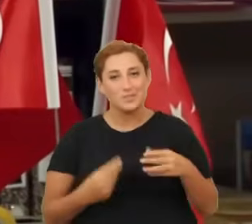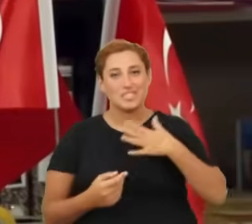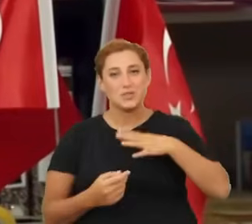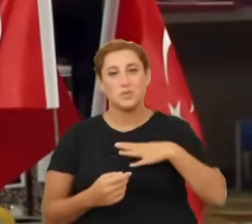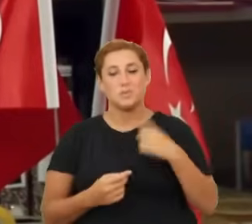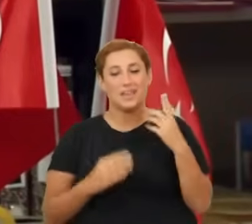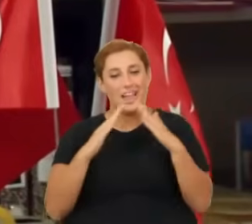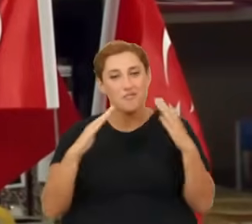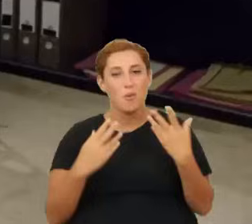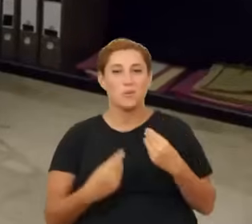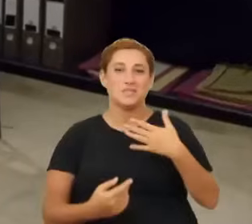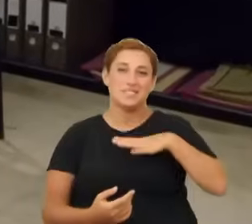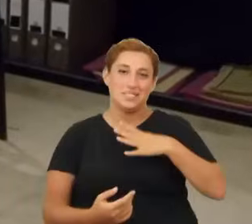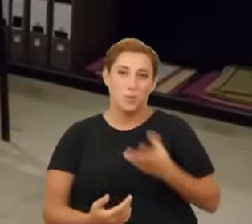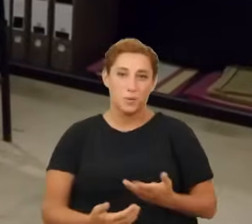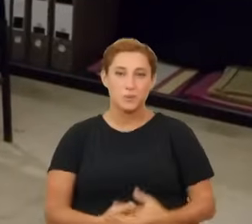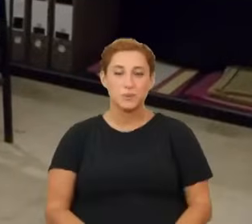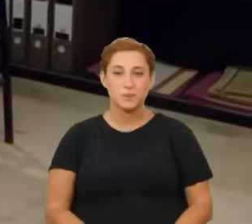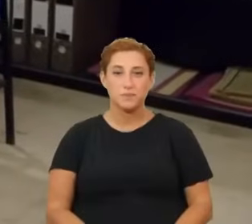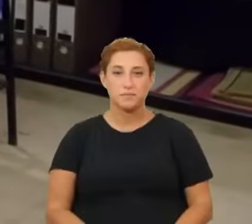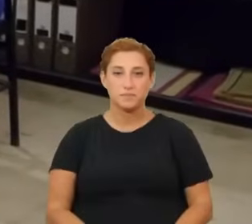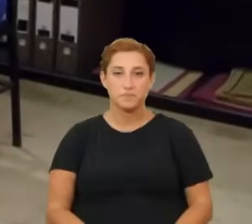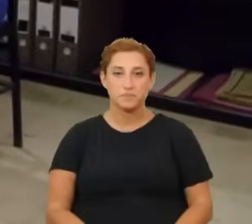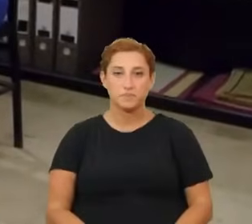Bir yuvamız olsun istiyoruz.